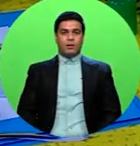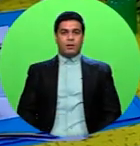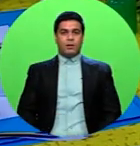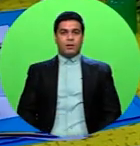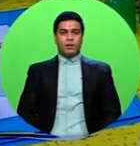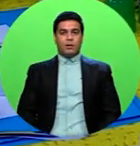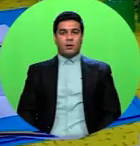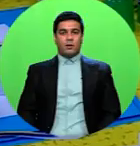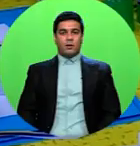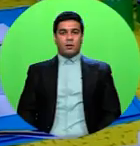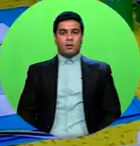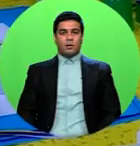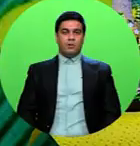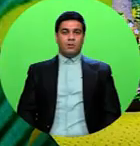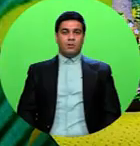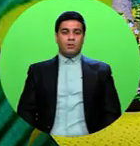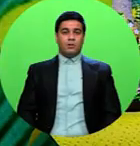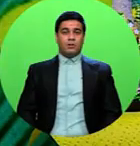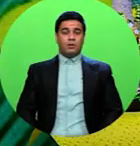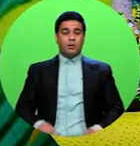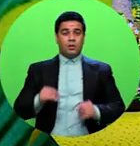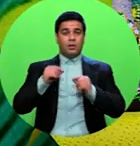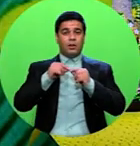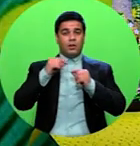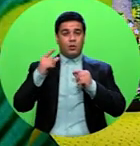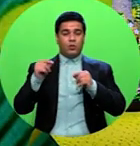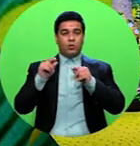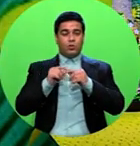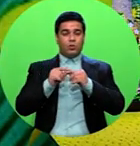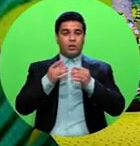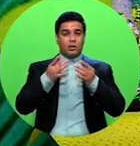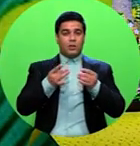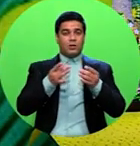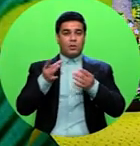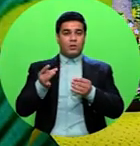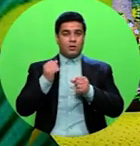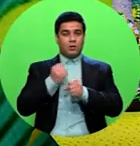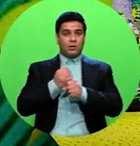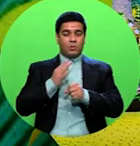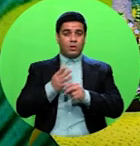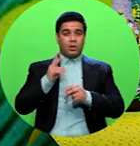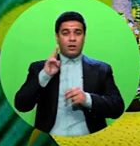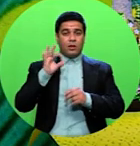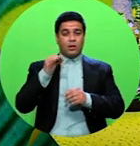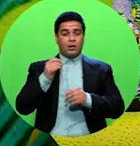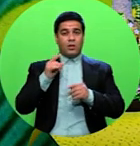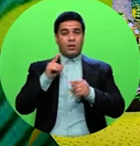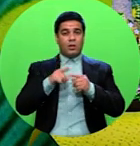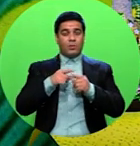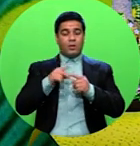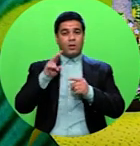Непосредственно на цветы. Также листья приклеиваем. Клей наносится либо на